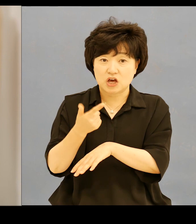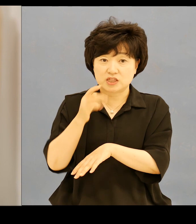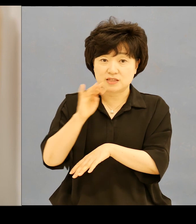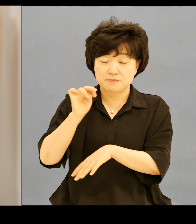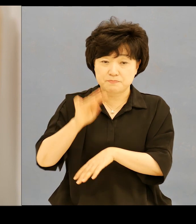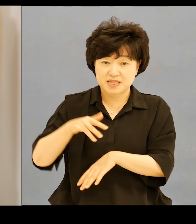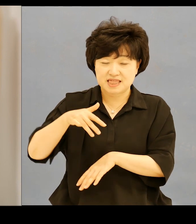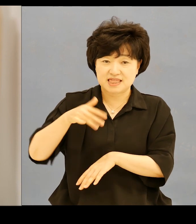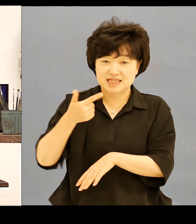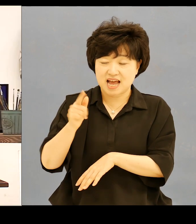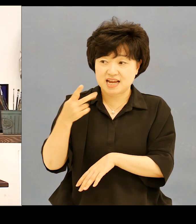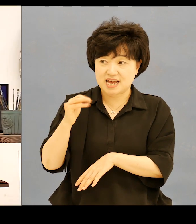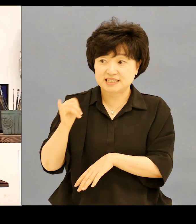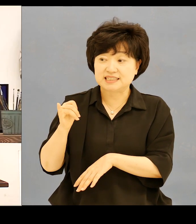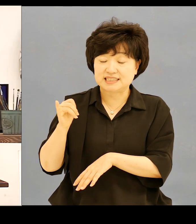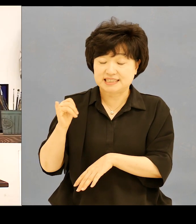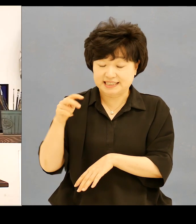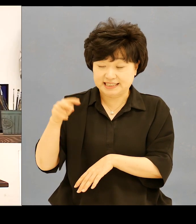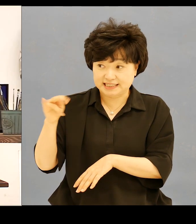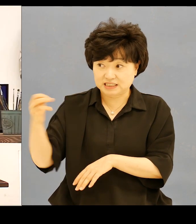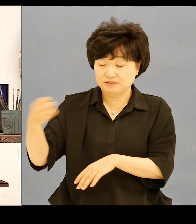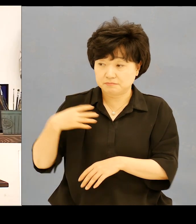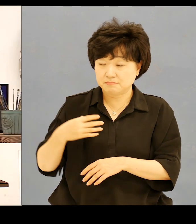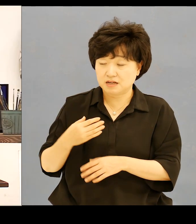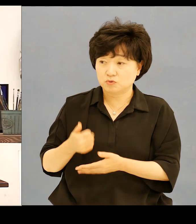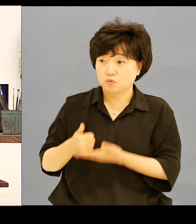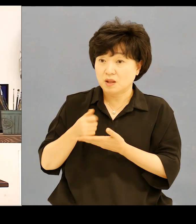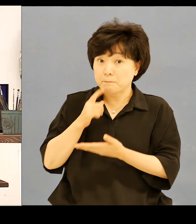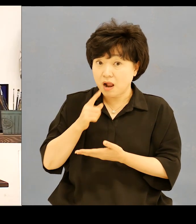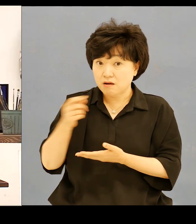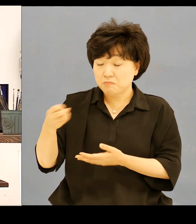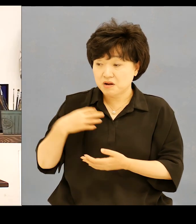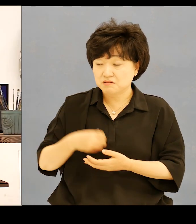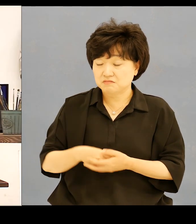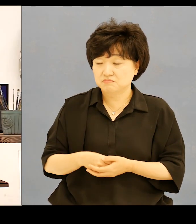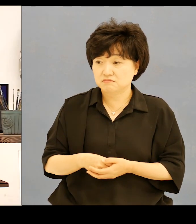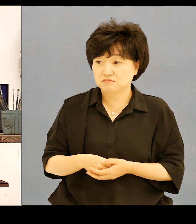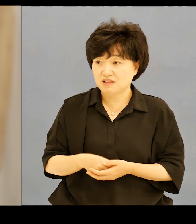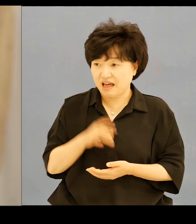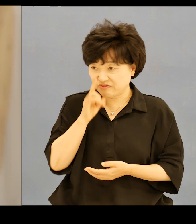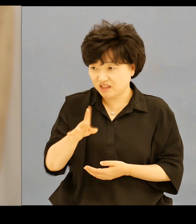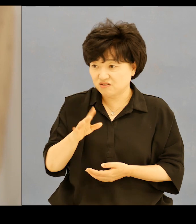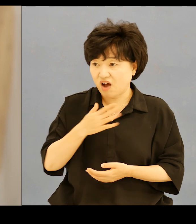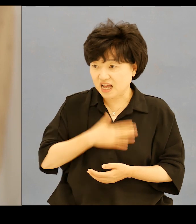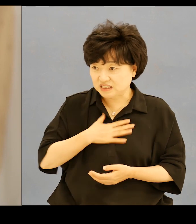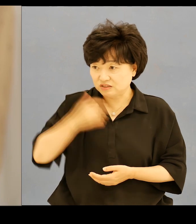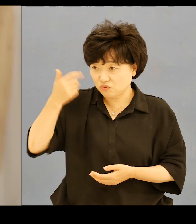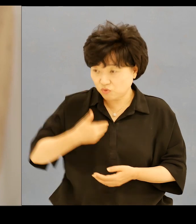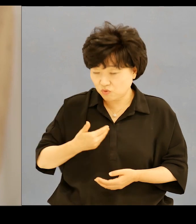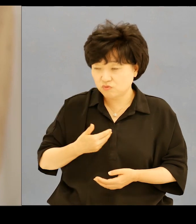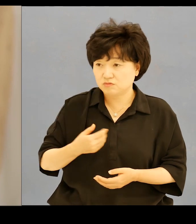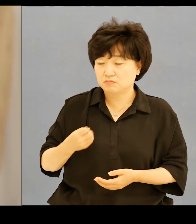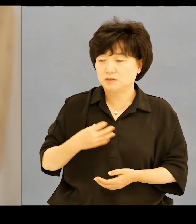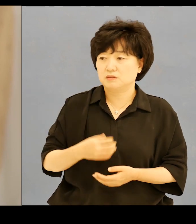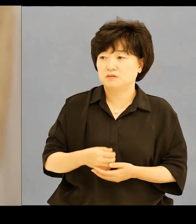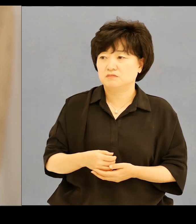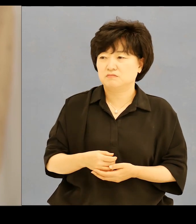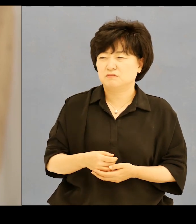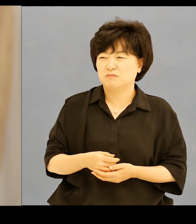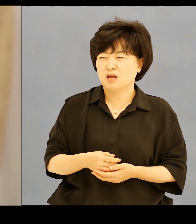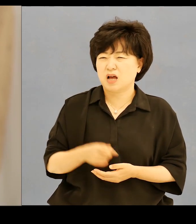안 되는 거 아시죠? 라고 이제 많은 사람들 앞에서 저한테 그러시더라고요. 네네. 그래서 저는 그 순간 알았죠.